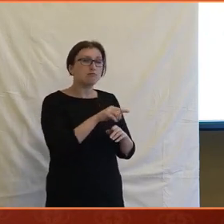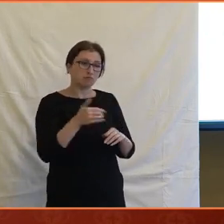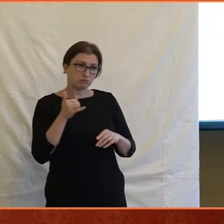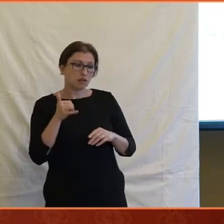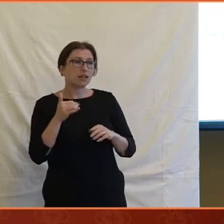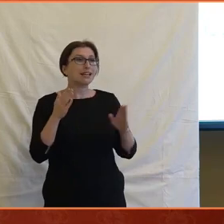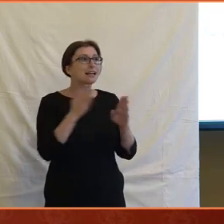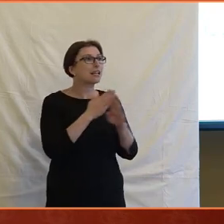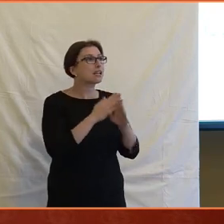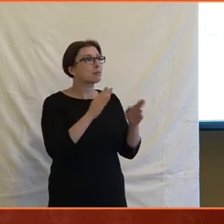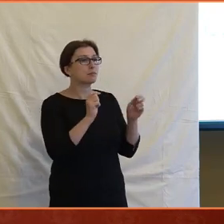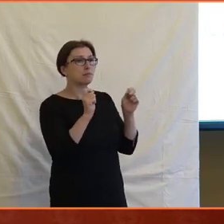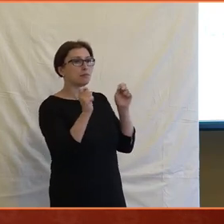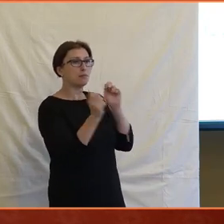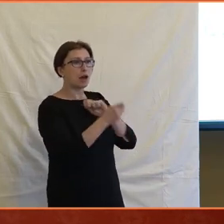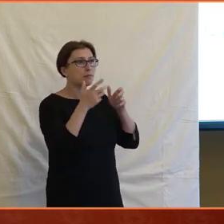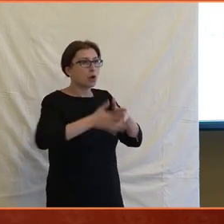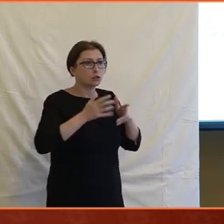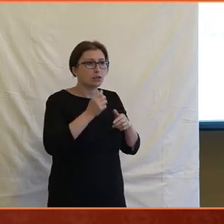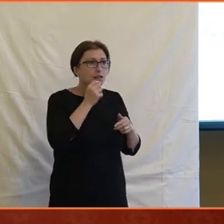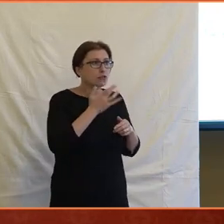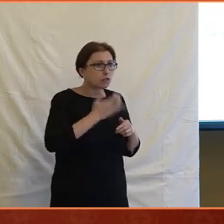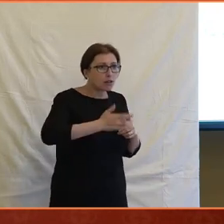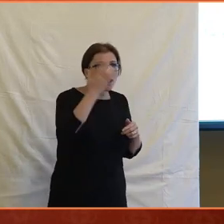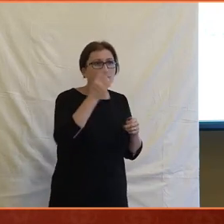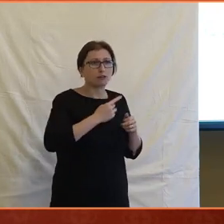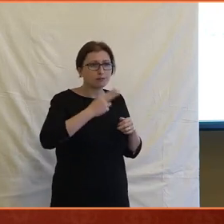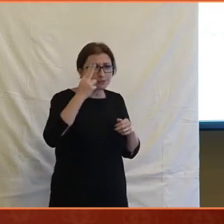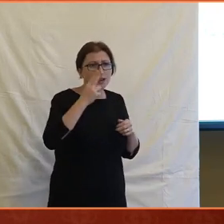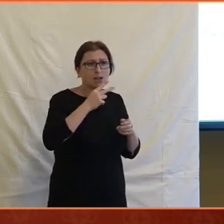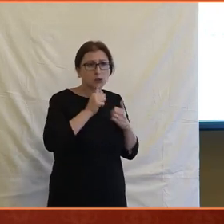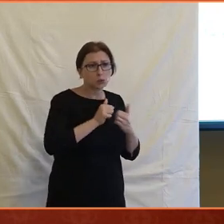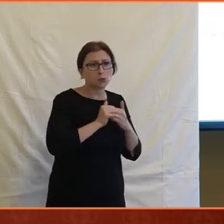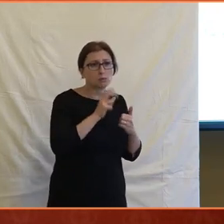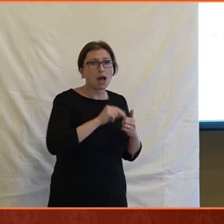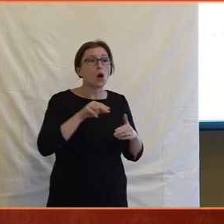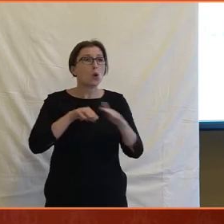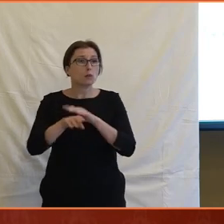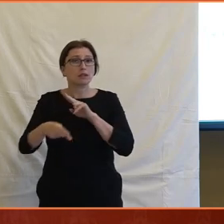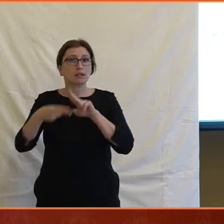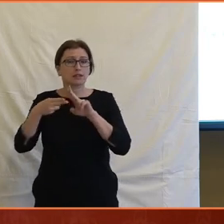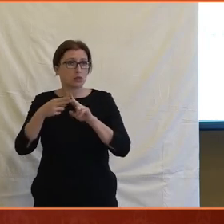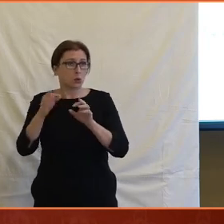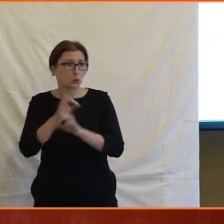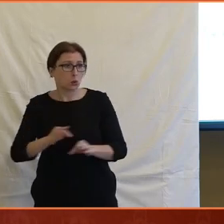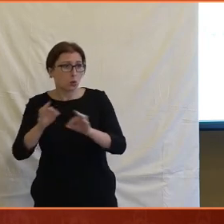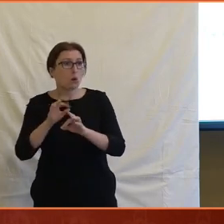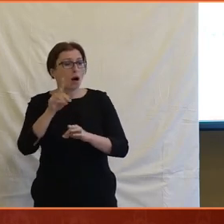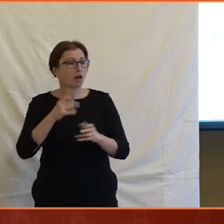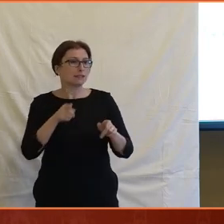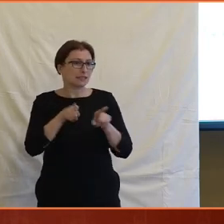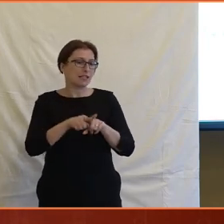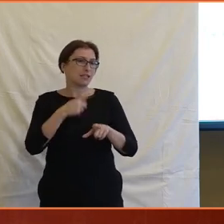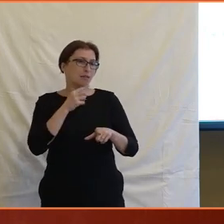zatímco úplně šílený počasí mají každý léto, každý týden ve zprávách vidí, jako prostě, co se děje